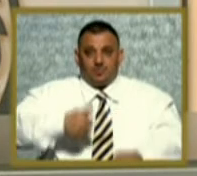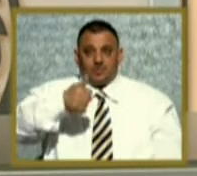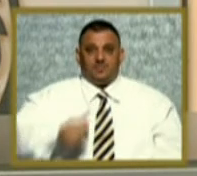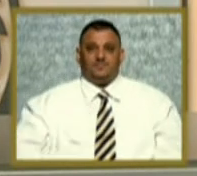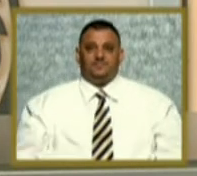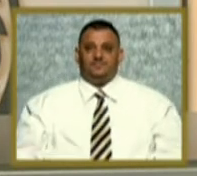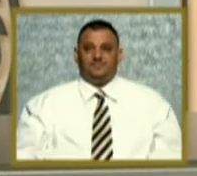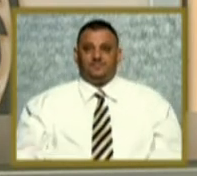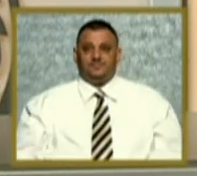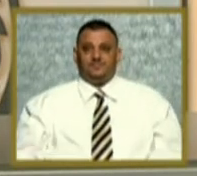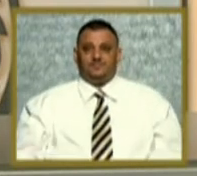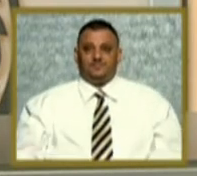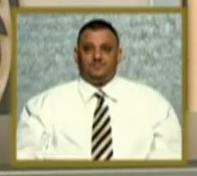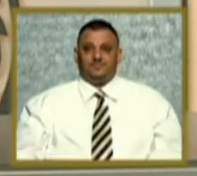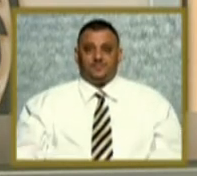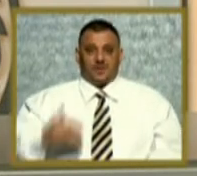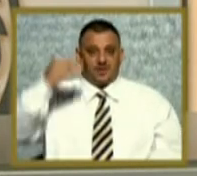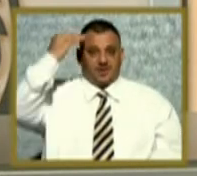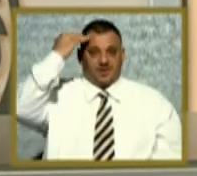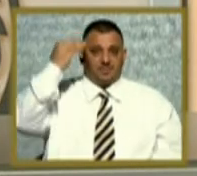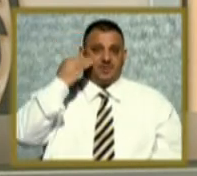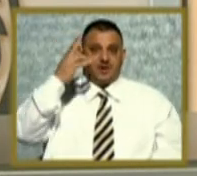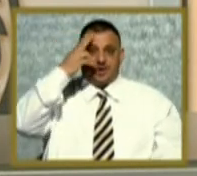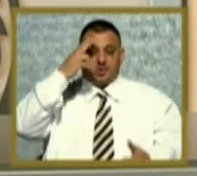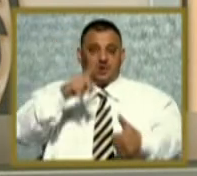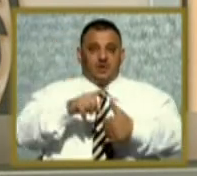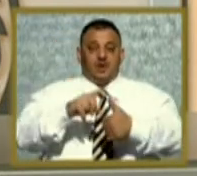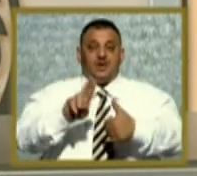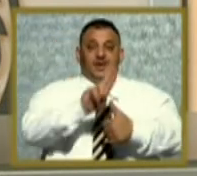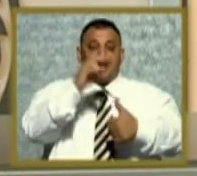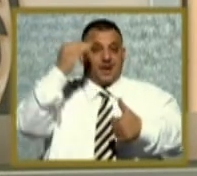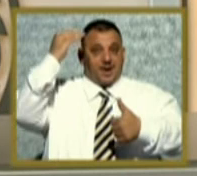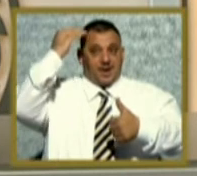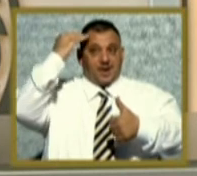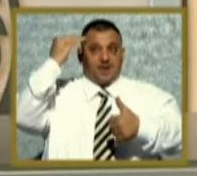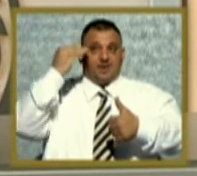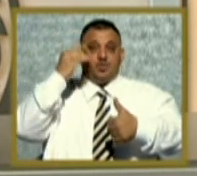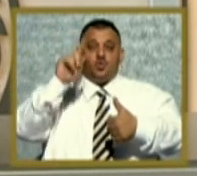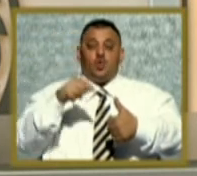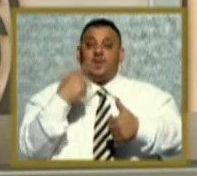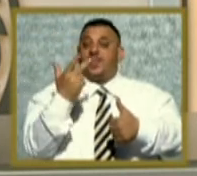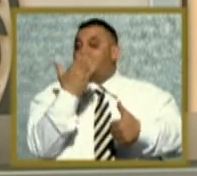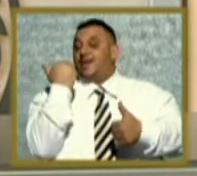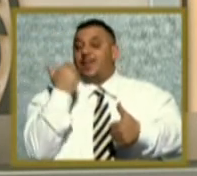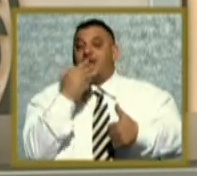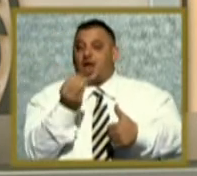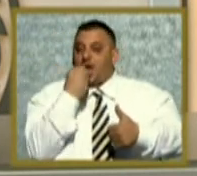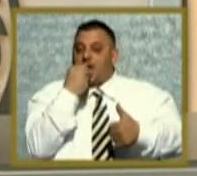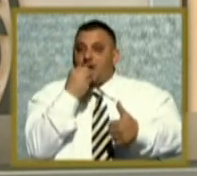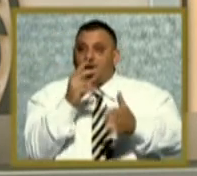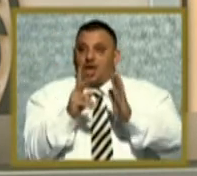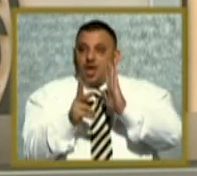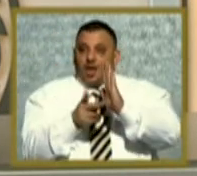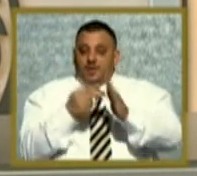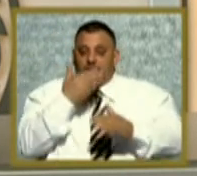فيك. أم أحمد من السعودية تقول بأن ابنتها عليها 3 أيام من رمضان الفائت، تقول وهي